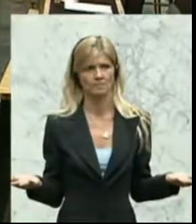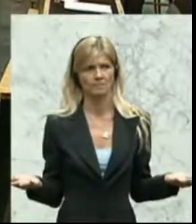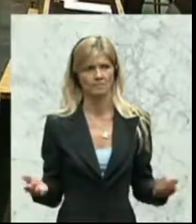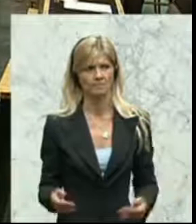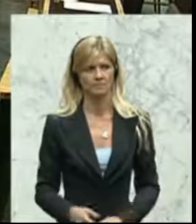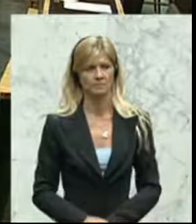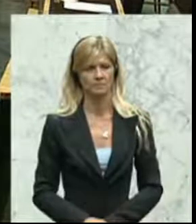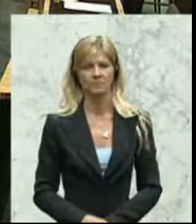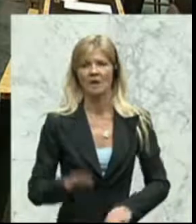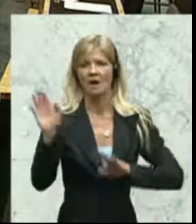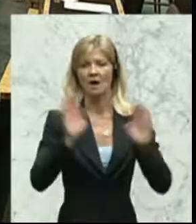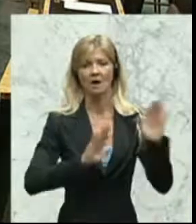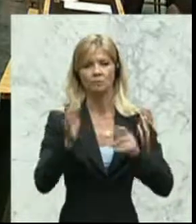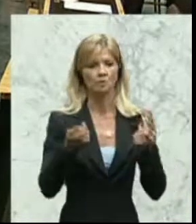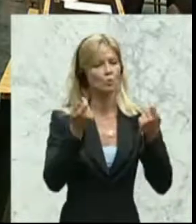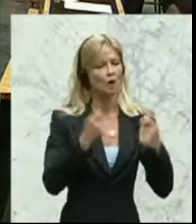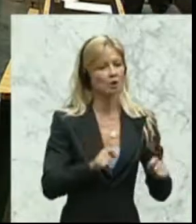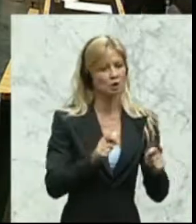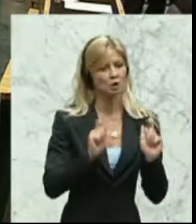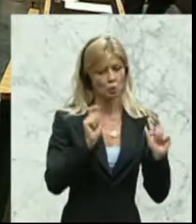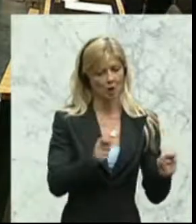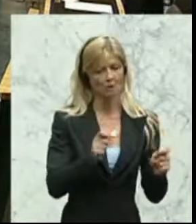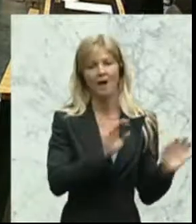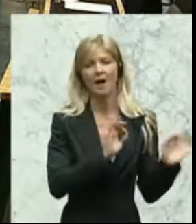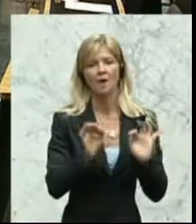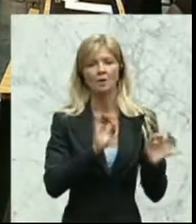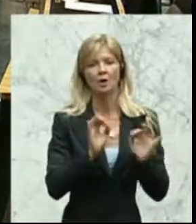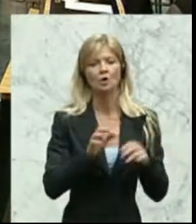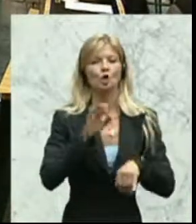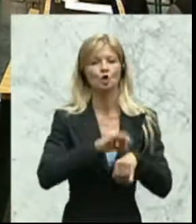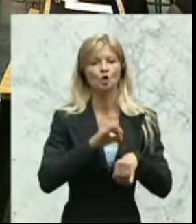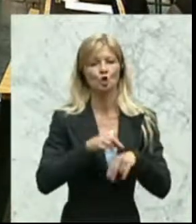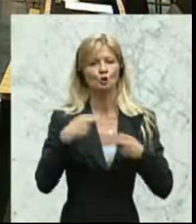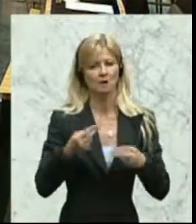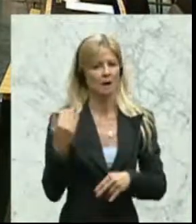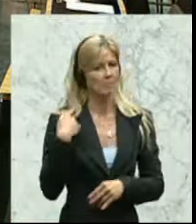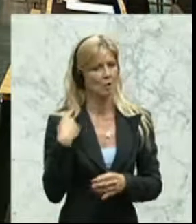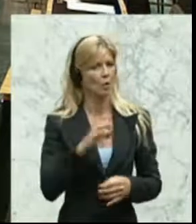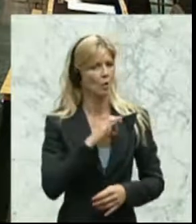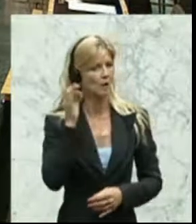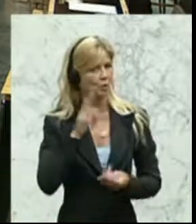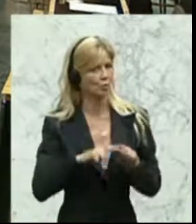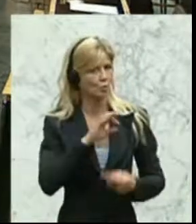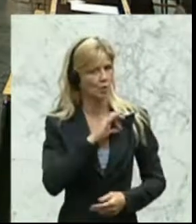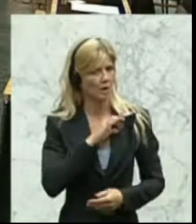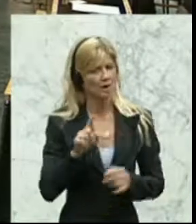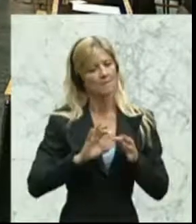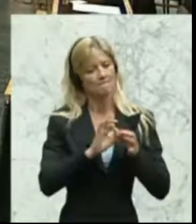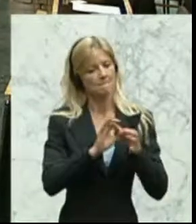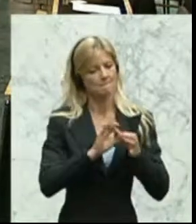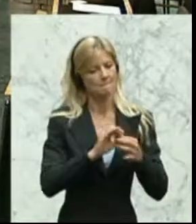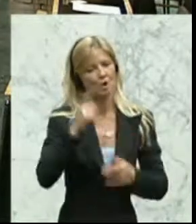Abstimmung über den Entschließungsantrag der Abgeordneten Dr. Nachbauer, Kolleginnen und Kollegen, betreffend